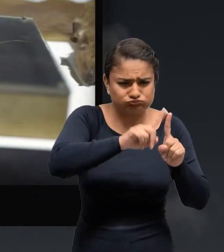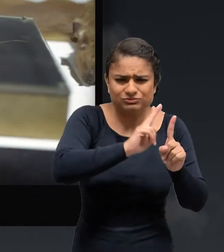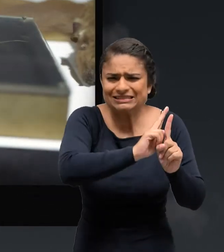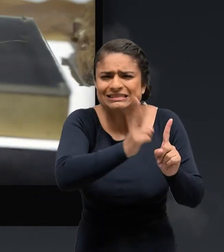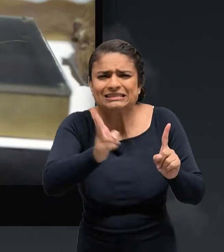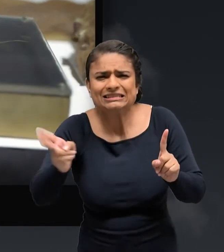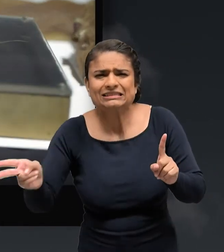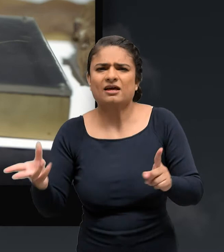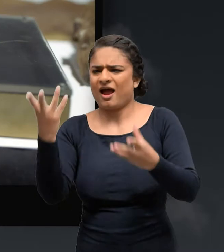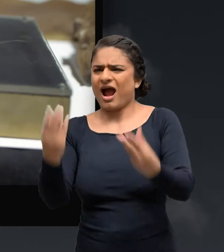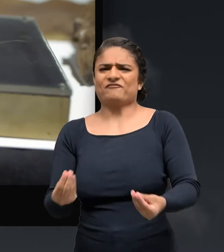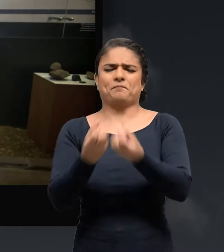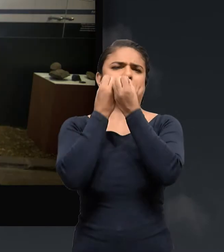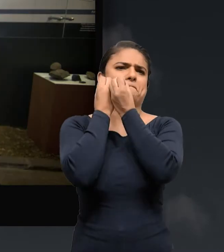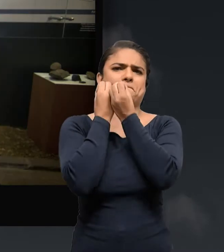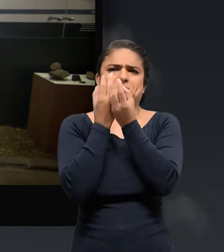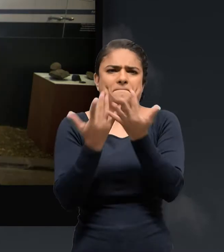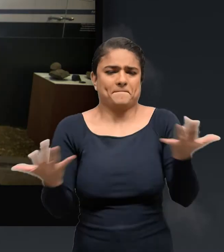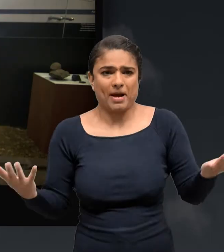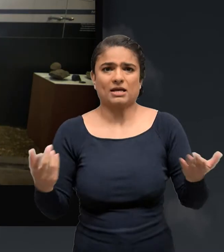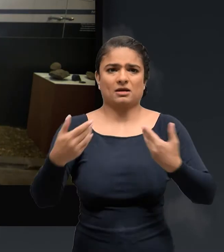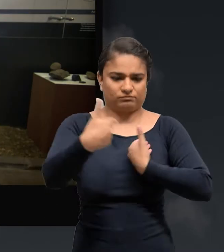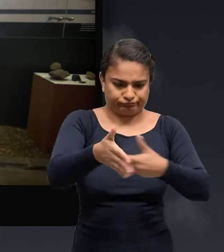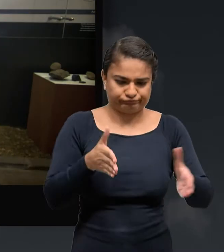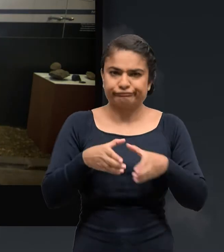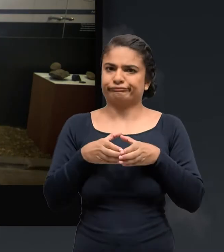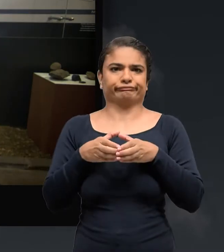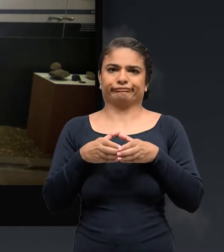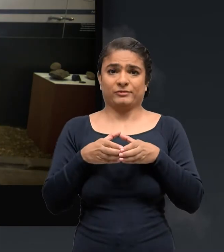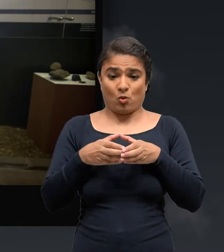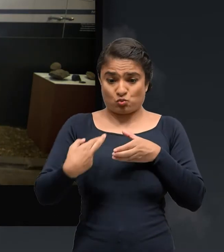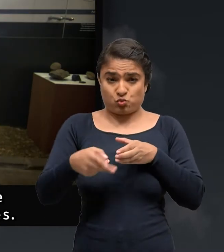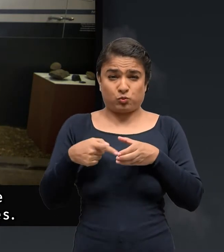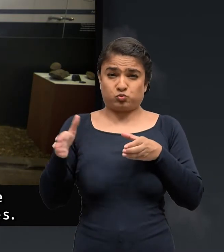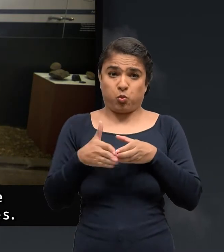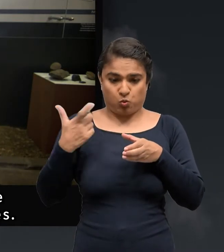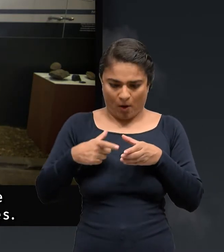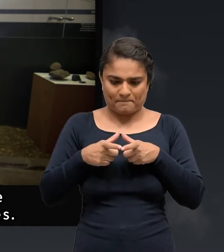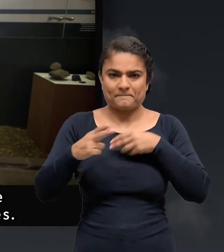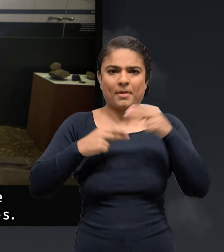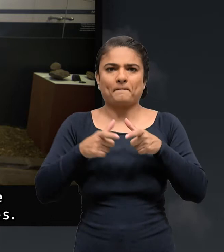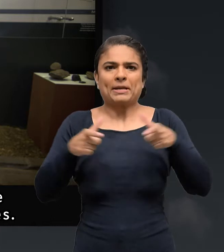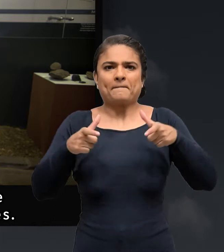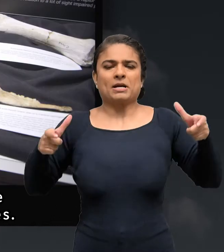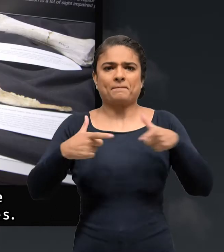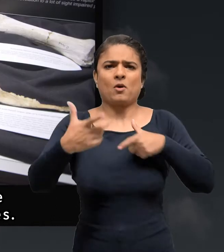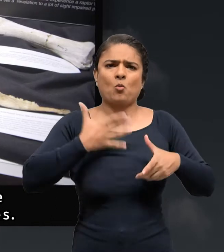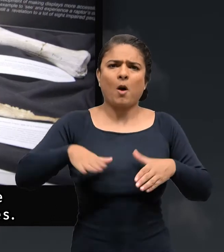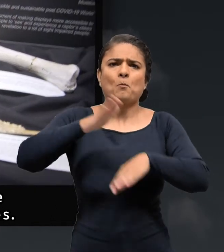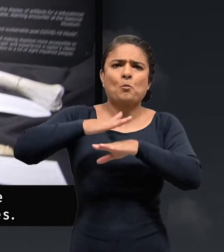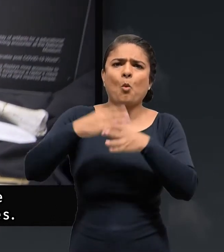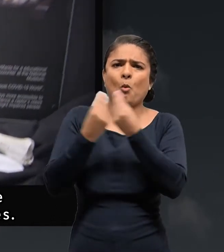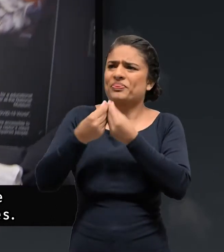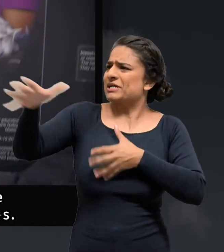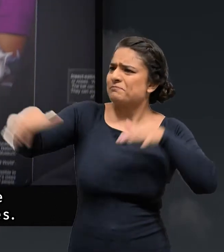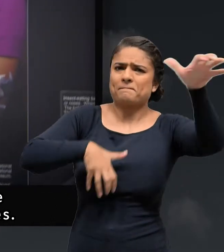van alles. Ons gebou is te klein om alles uit te stal wat ons wil doen, veral as jy nog iets wil inwerk vir